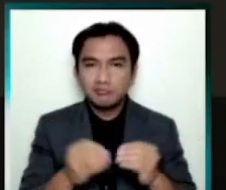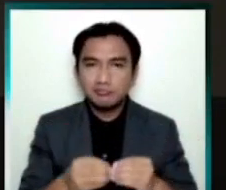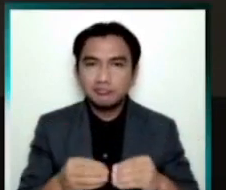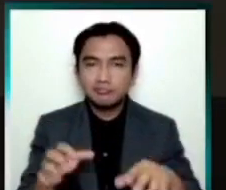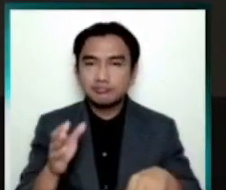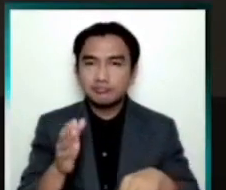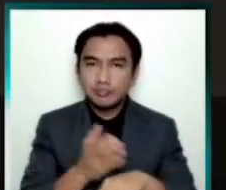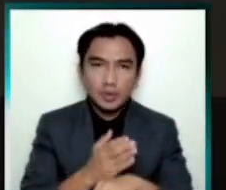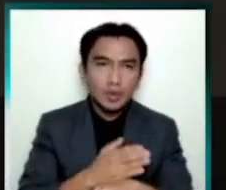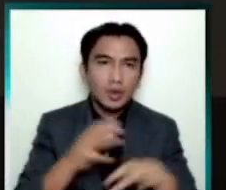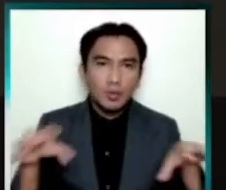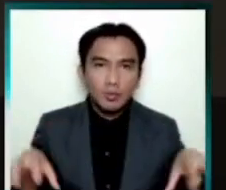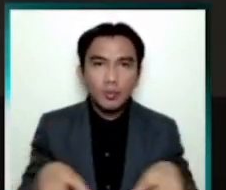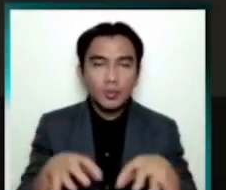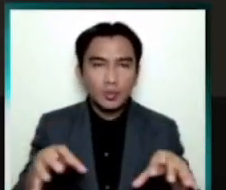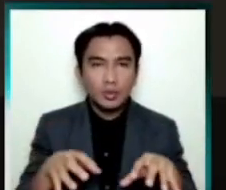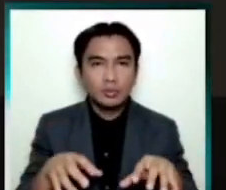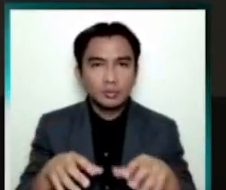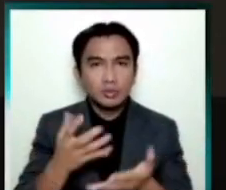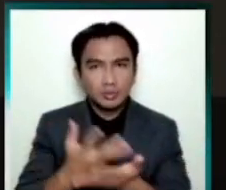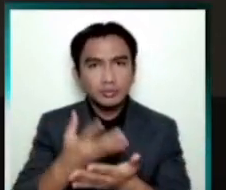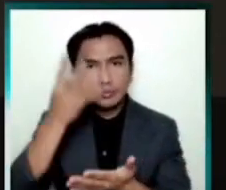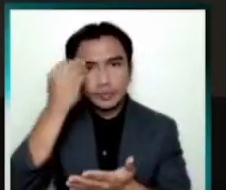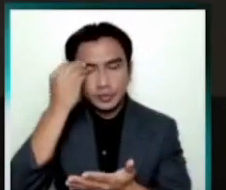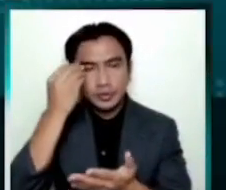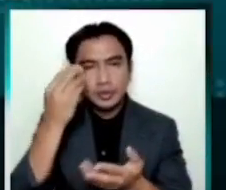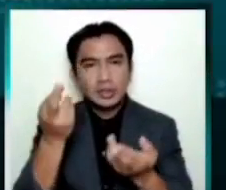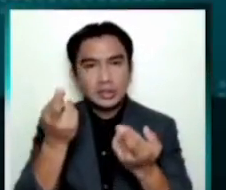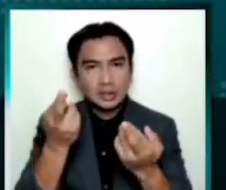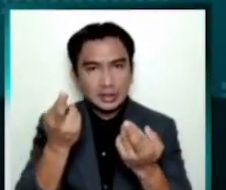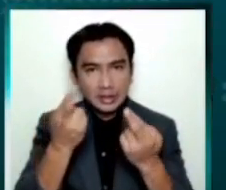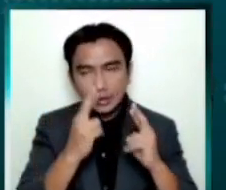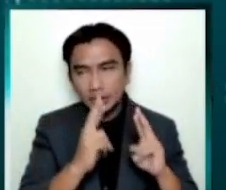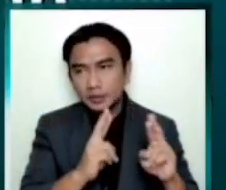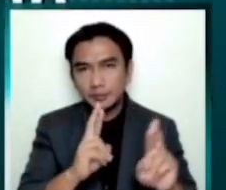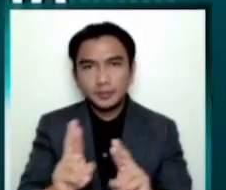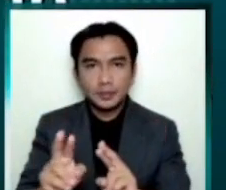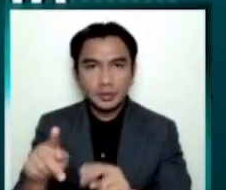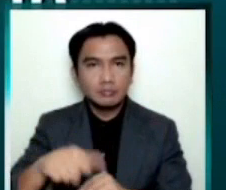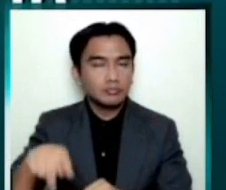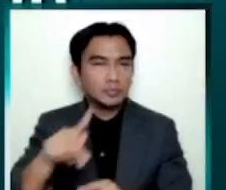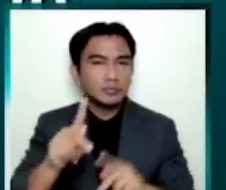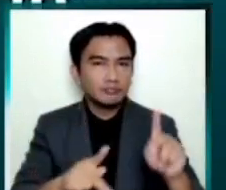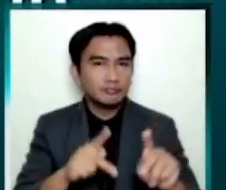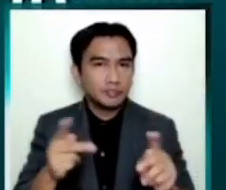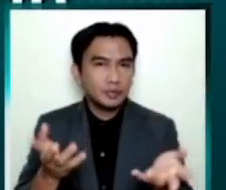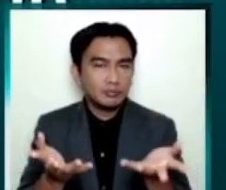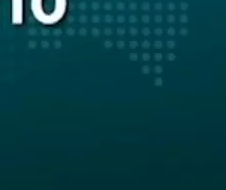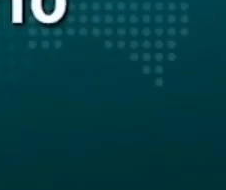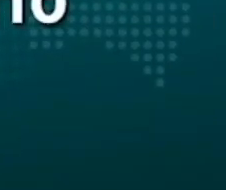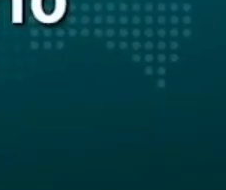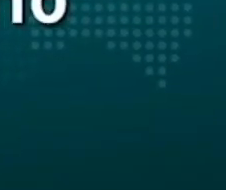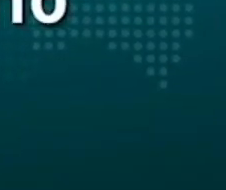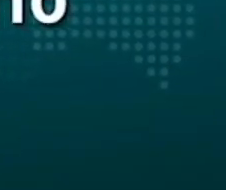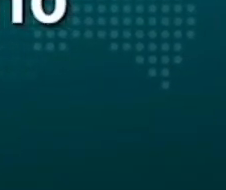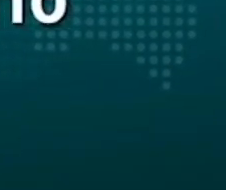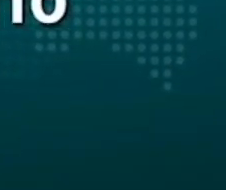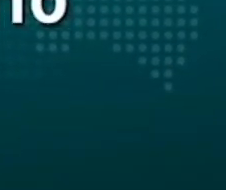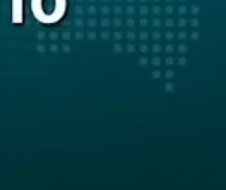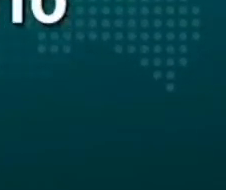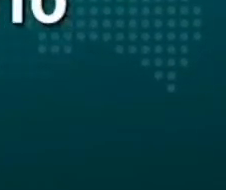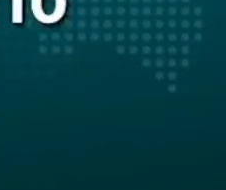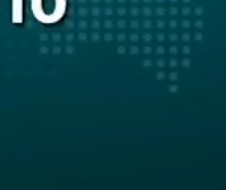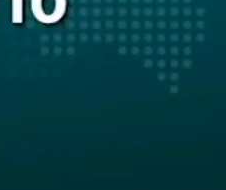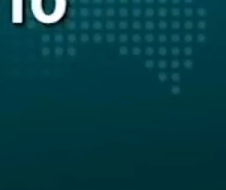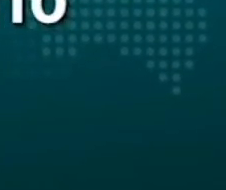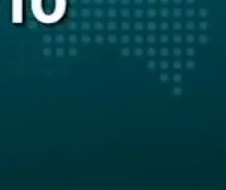to respect the will of the Filipino people. Para kay Senate President Tito Soto, nagsalita na ang higit sa kalahati ng